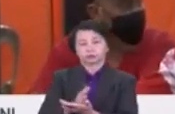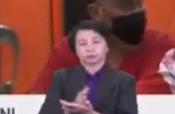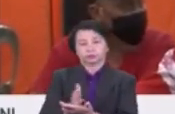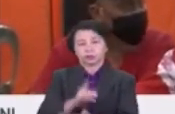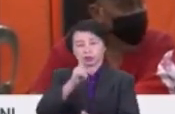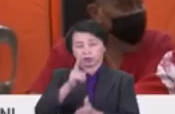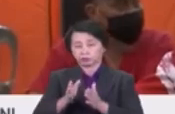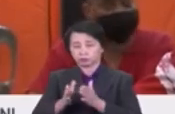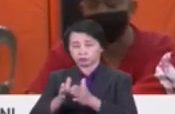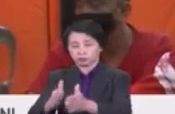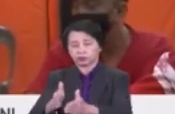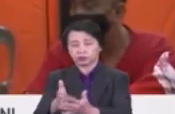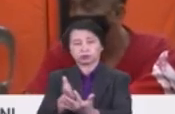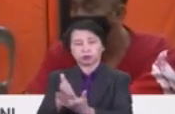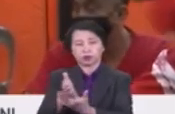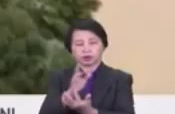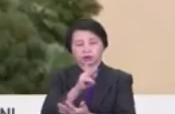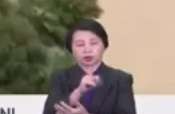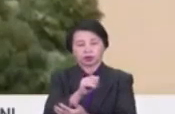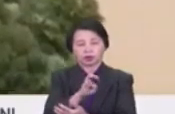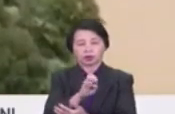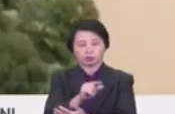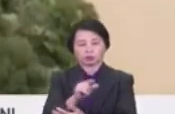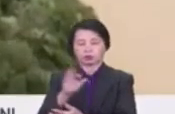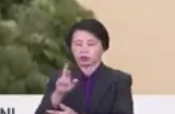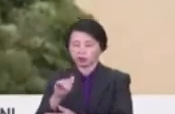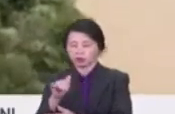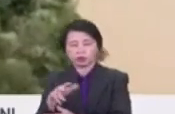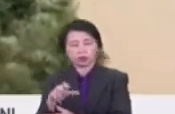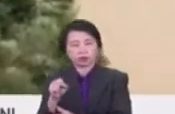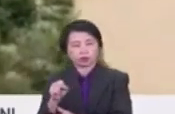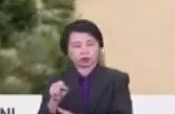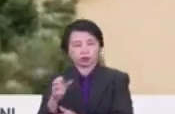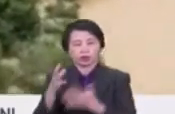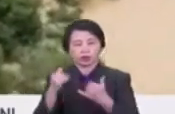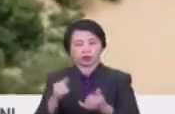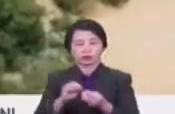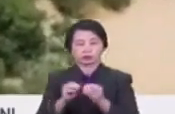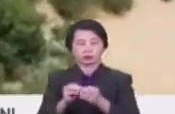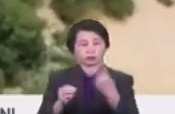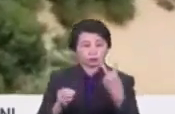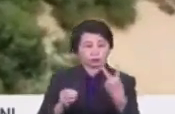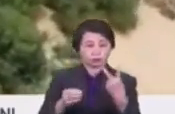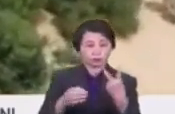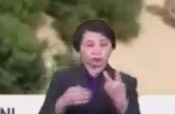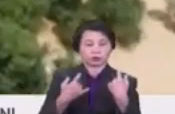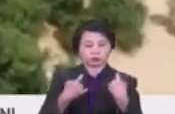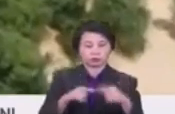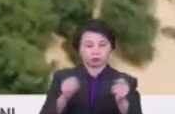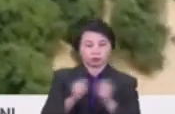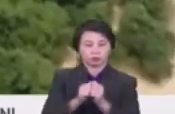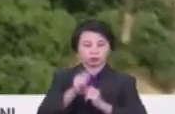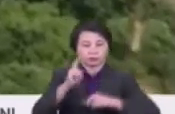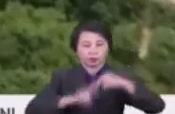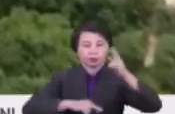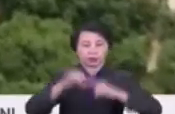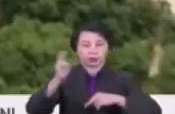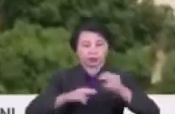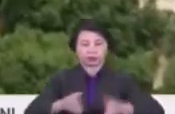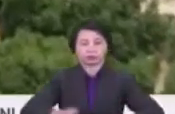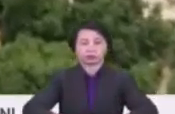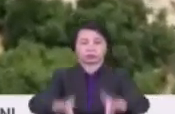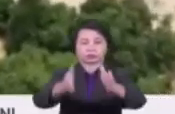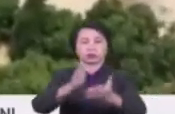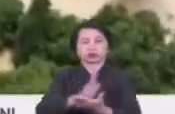satu laluan melalui Kampung Merais. Yang keduanya, sekarang konsesi sedang membina untuk laluan